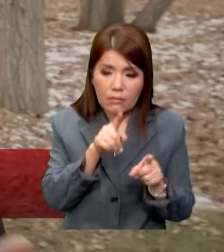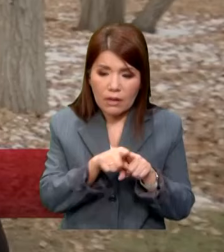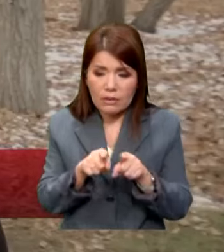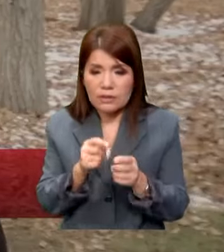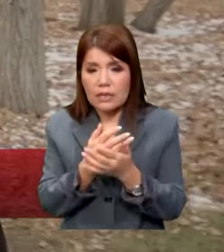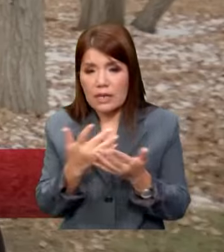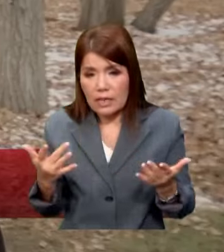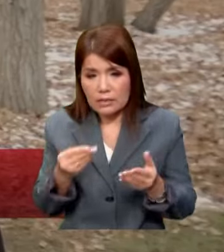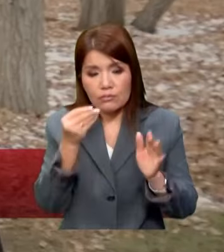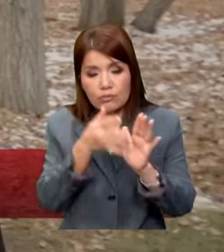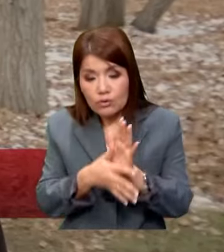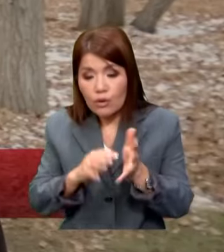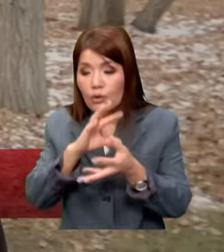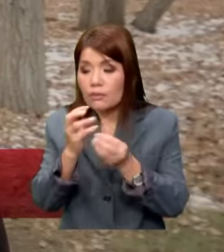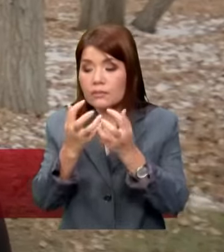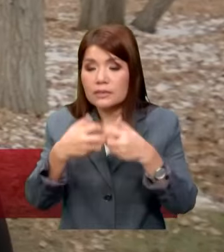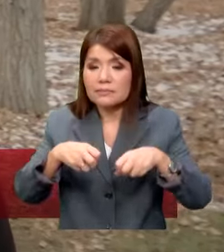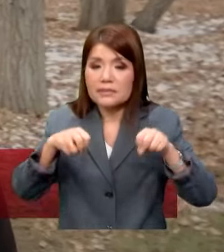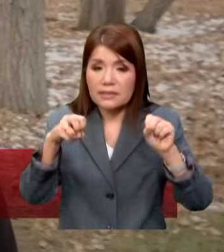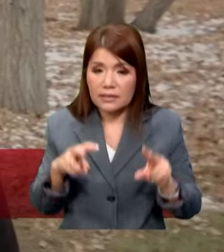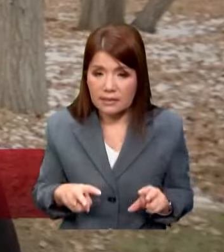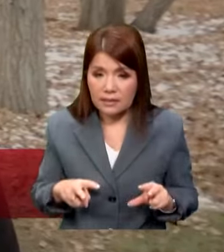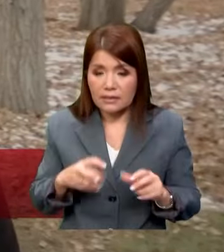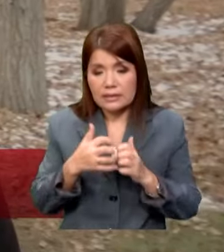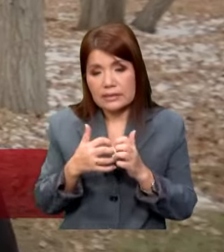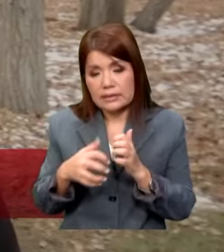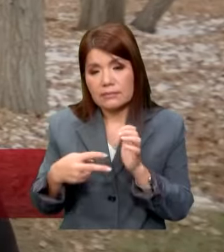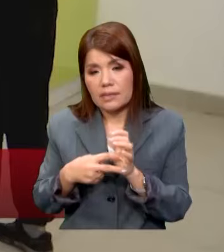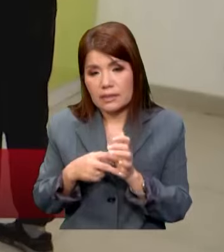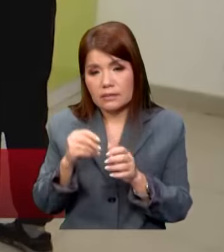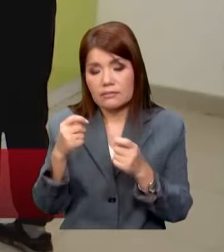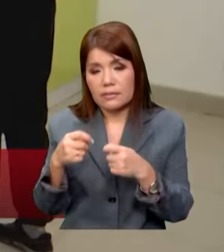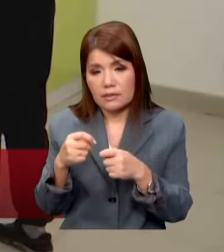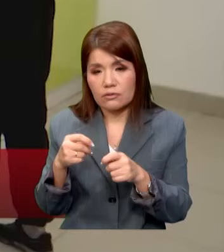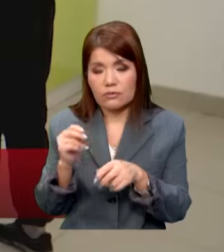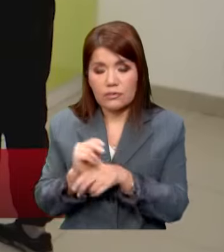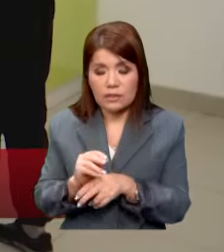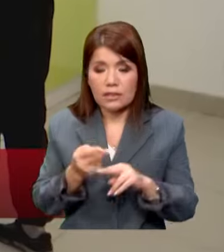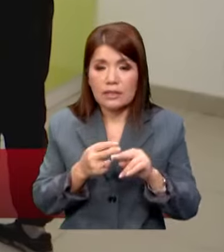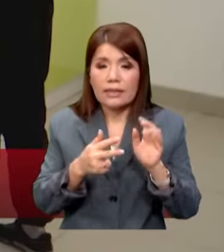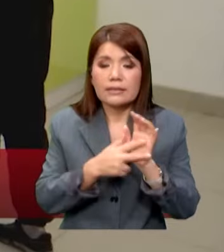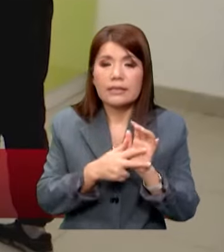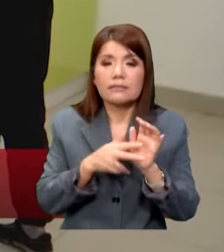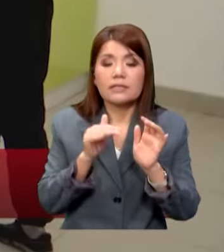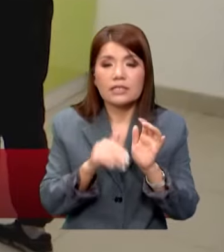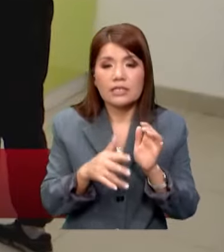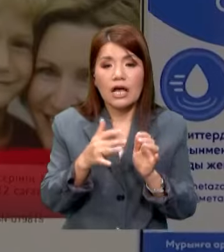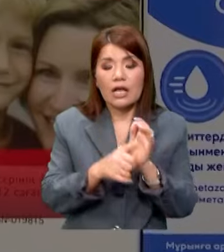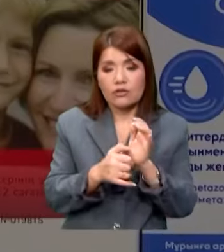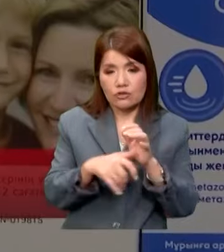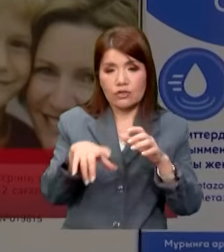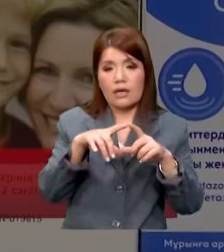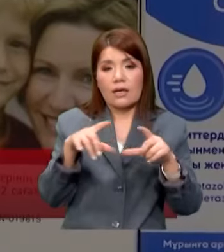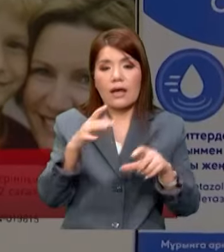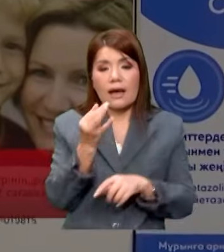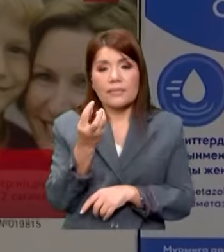моменттер болады. Солардың барлығын шығару үшін арнайы орташа бағасын қойып сатады. Қазір елде 8650 дәріхана бар. Биыл ондағы